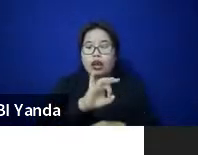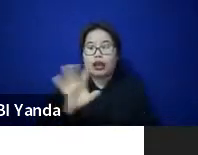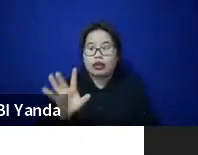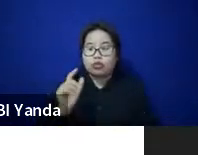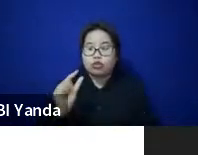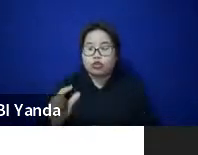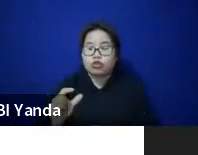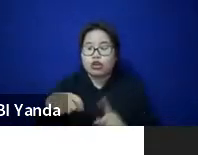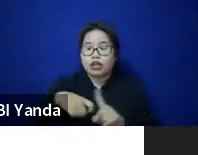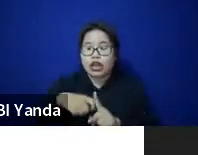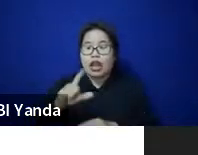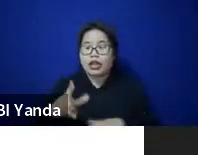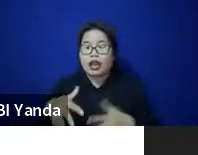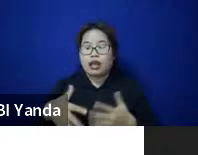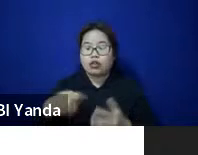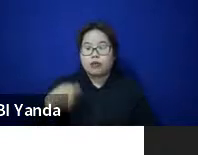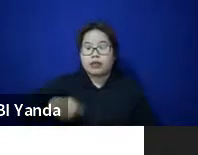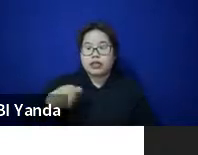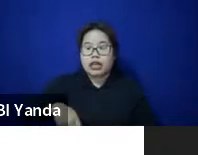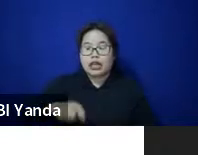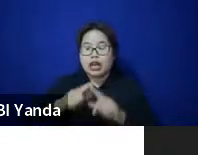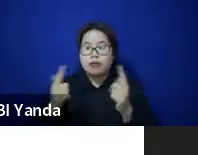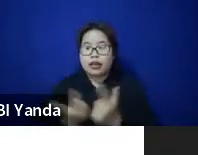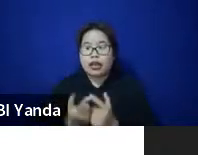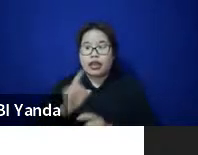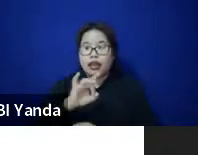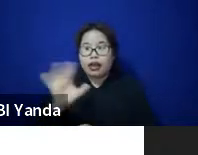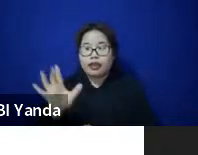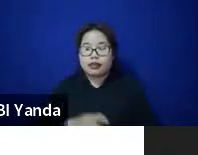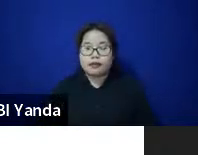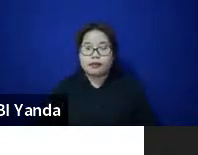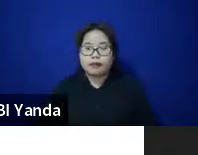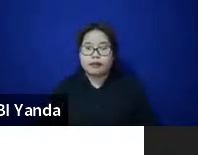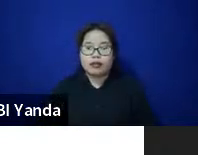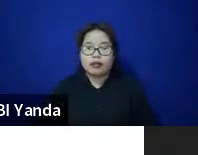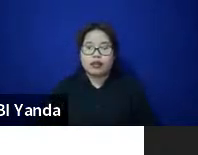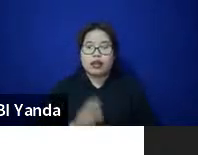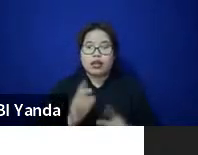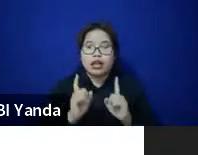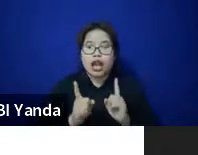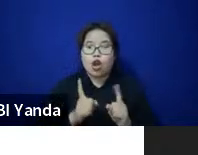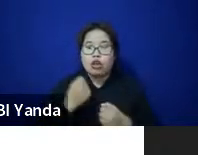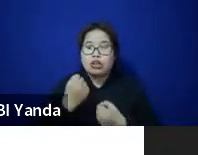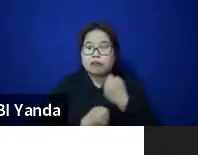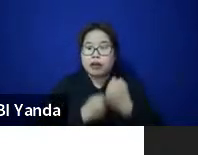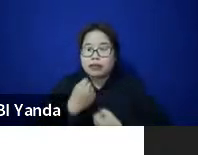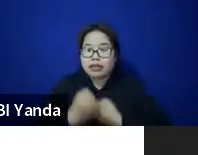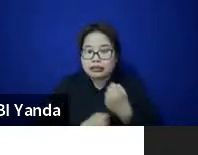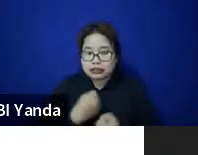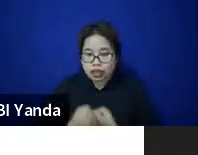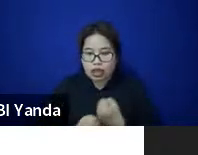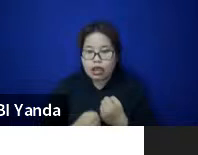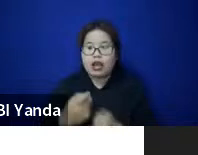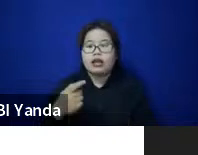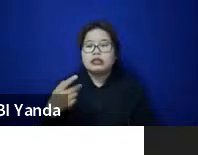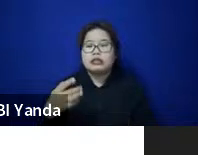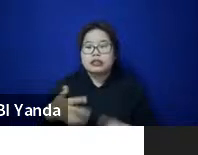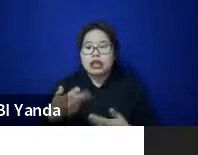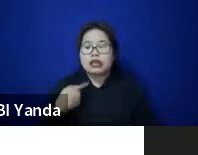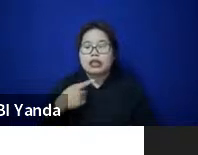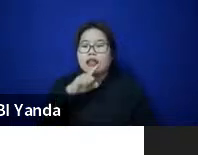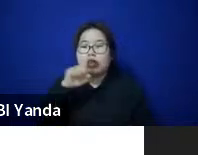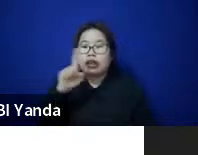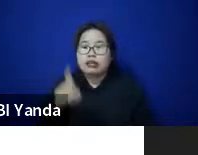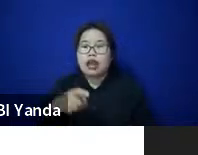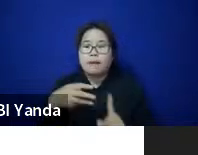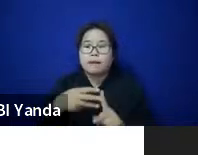kementerian lembaga yang lain gitu ya. Nah, untuk implementasinya sendiri, jadi kita tanyakan lah ya ke BPJS,